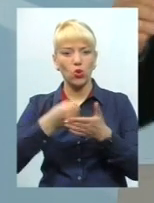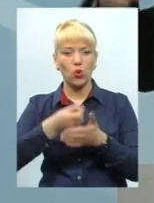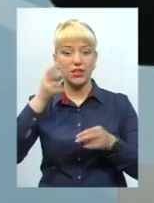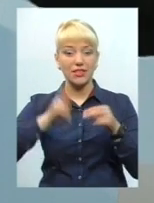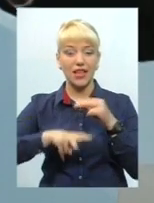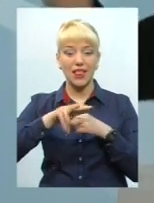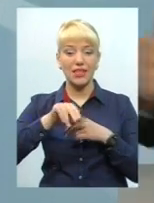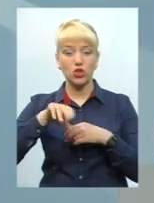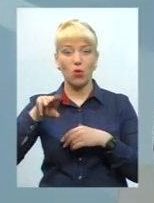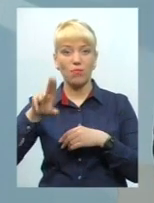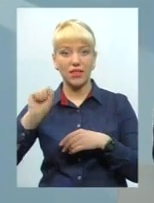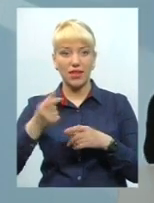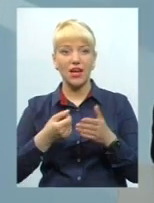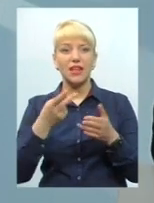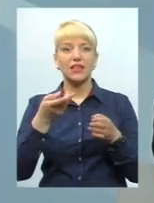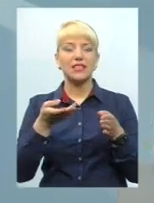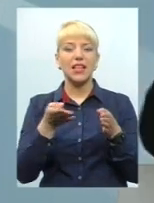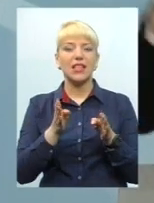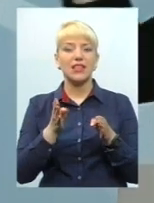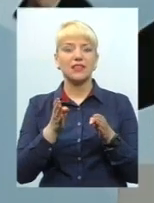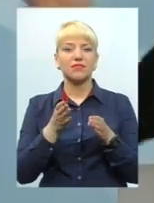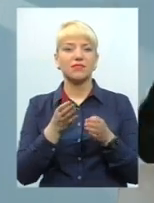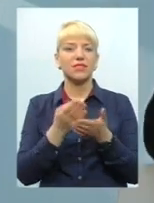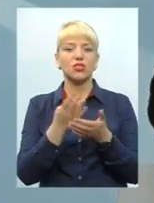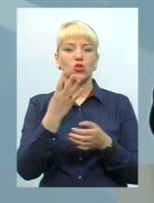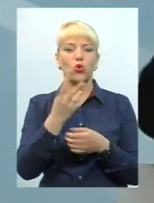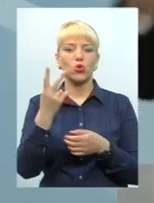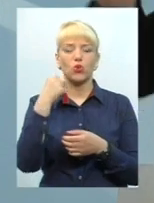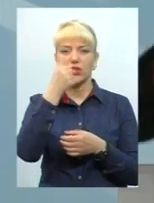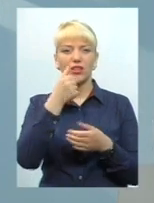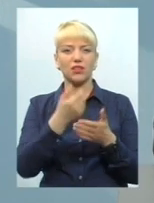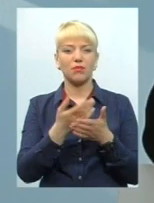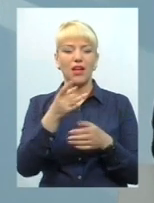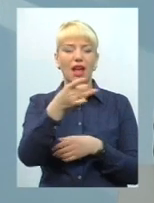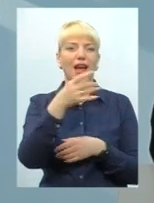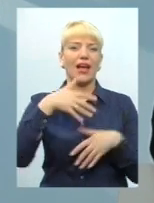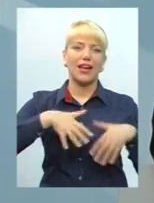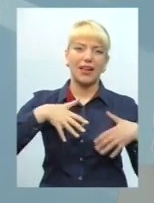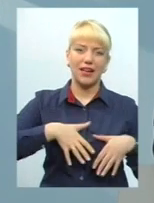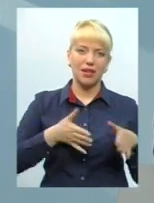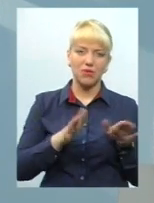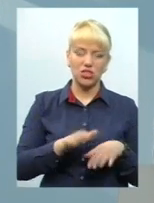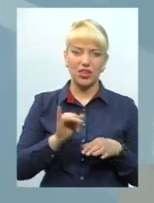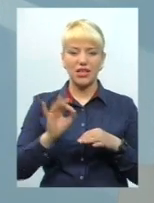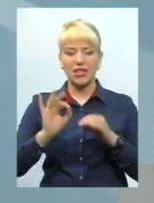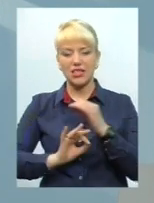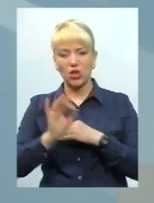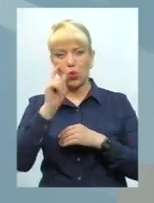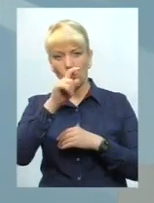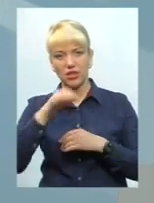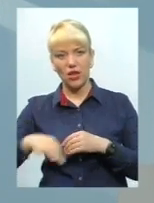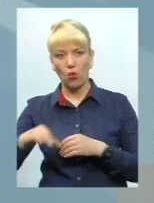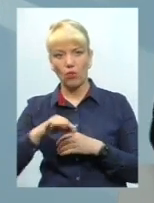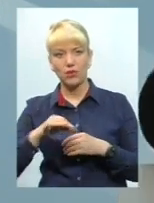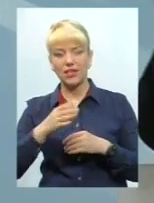там залишалося далі до липня 42-го року, кілька районів там в Криму і на сході, в Луганській області,